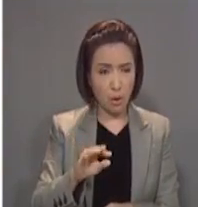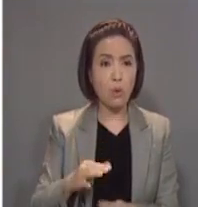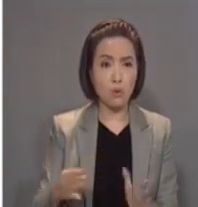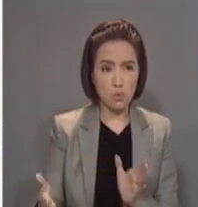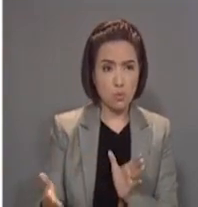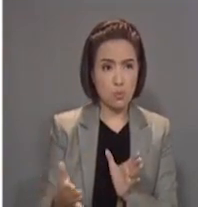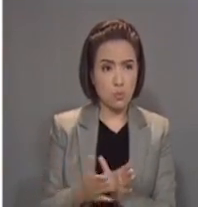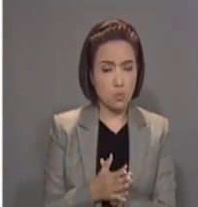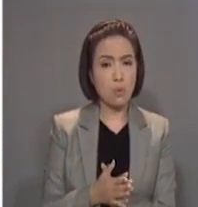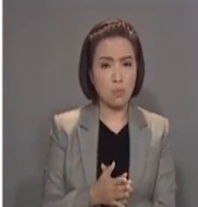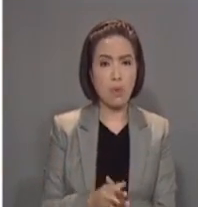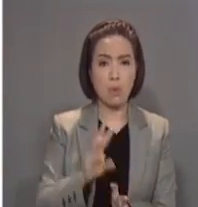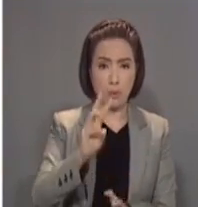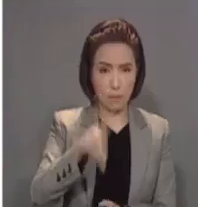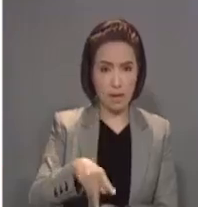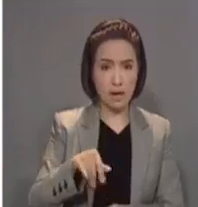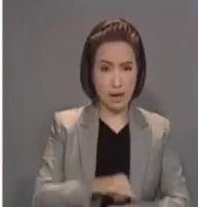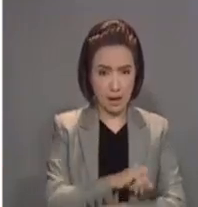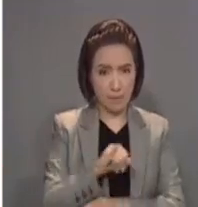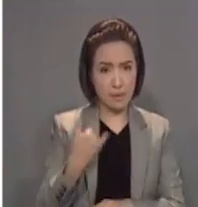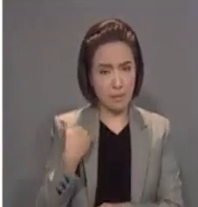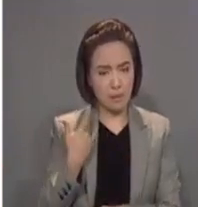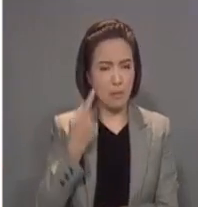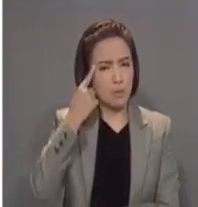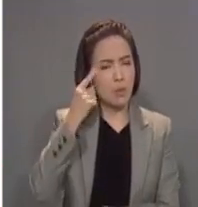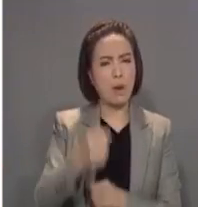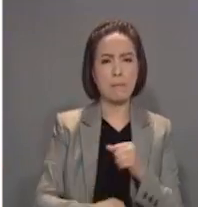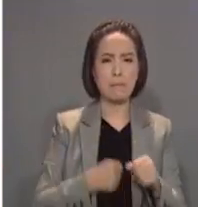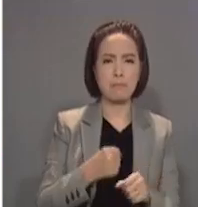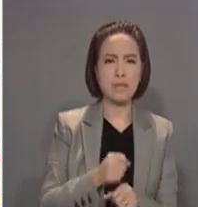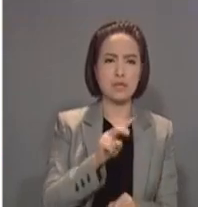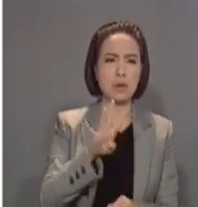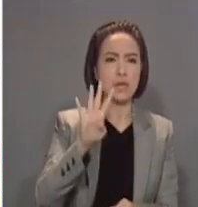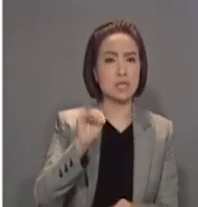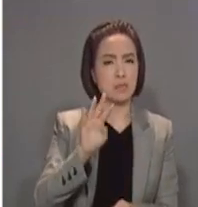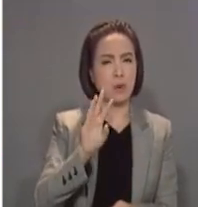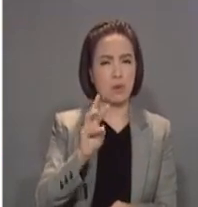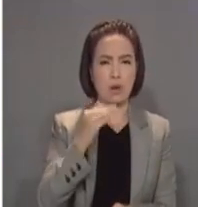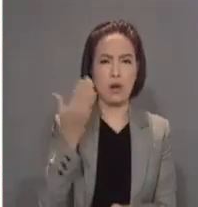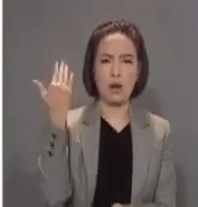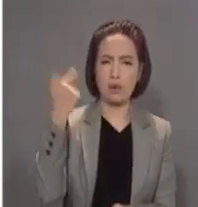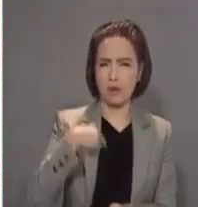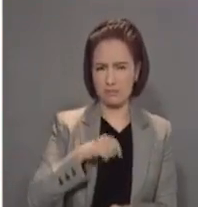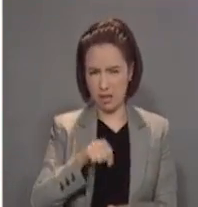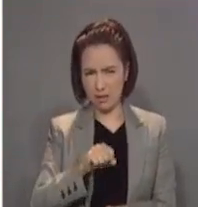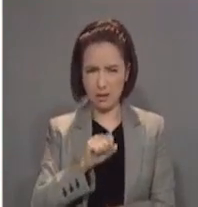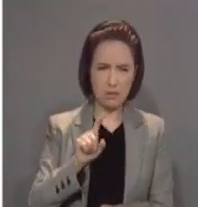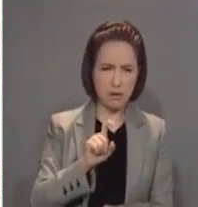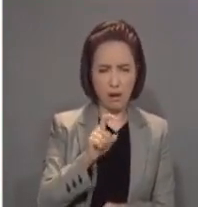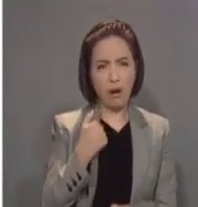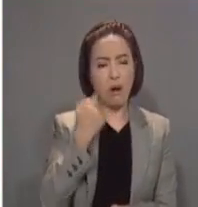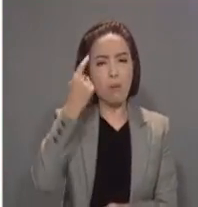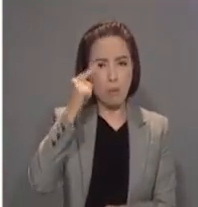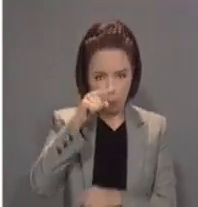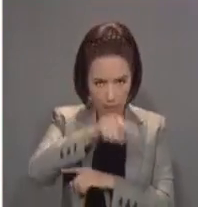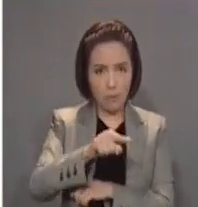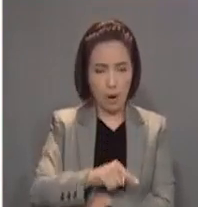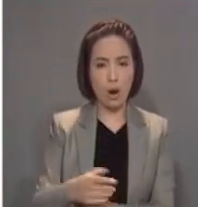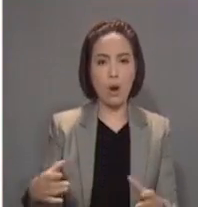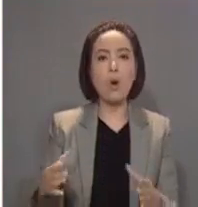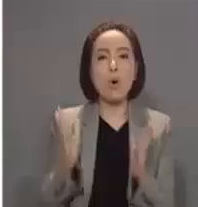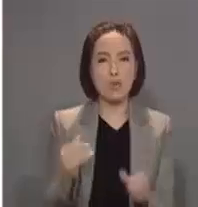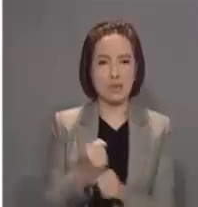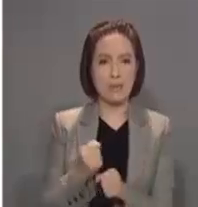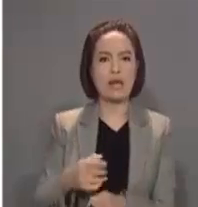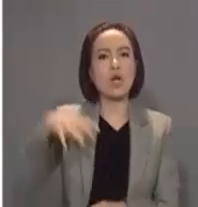กรมที่ดินเพิกถอนเอกสารสิทธิ์เมื่อปี2546หรือไม่ครับต้องรอเจ้าพนักงานที่ดินเข้าตรวจสอบในช่วงบ่ายวันนี้